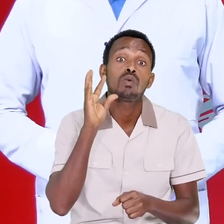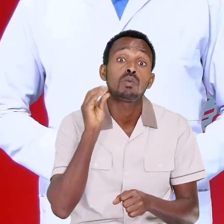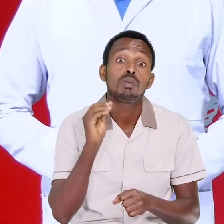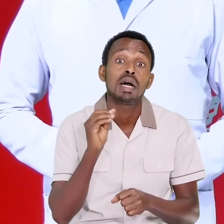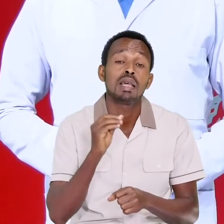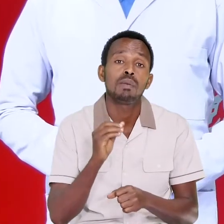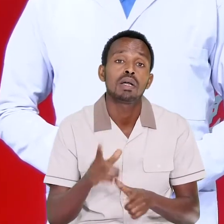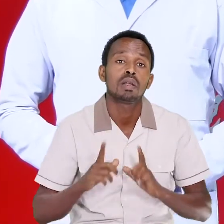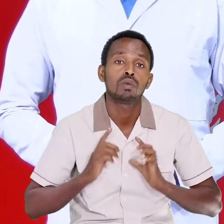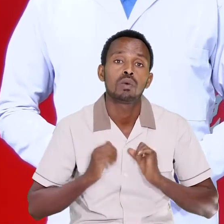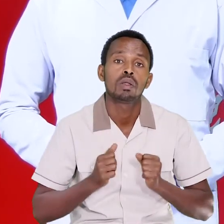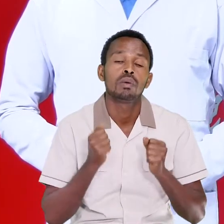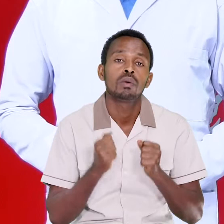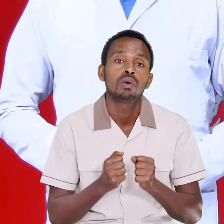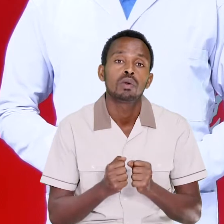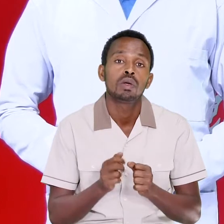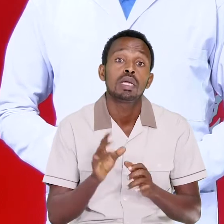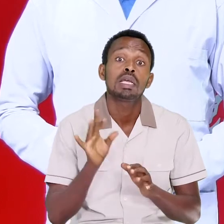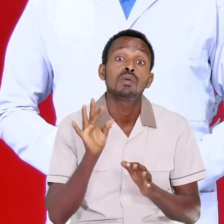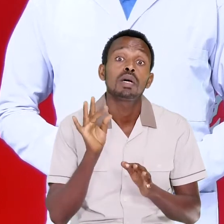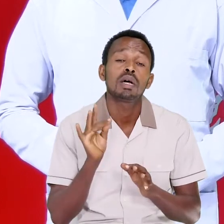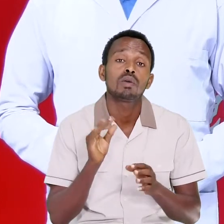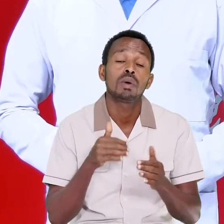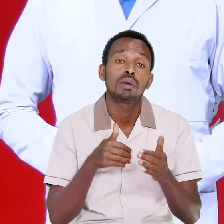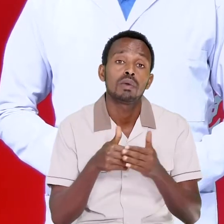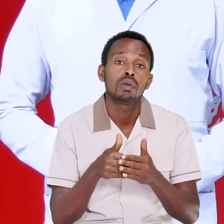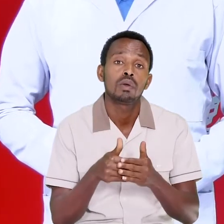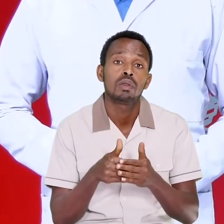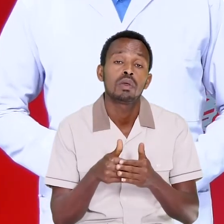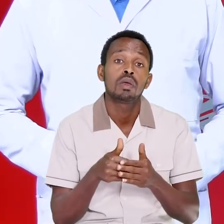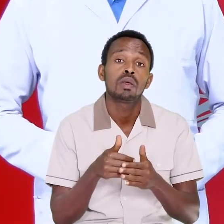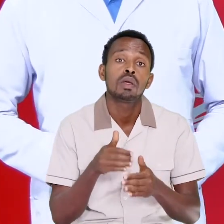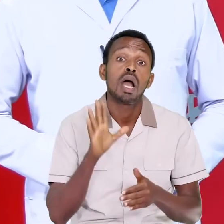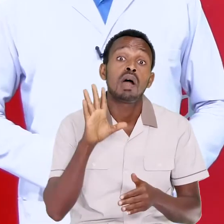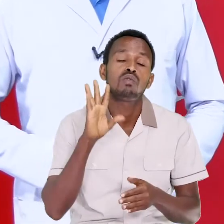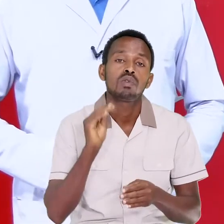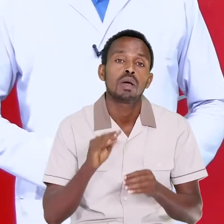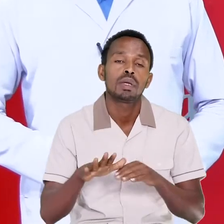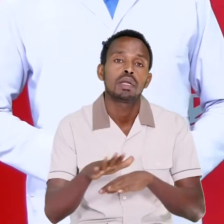malee waggaa 70 osoo hin ga'in waggaa 40 irratti